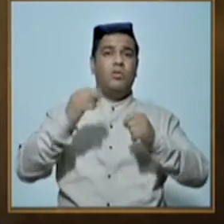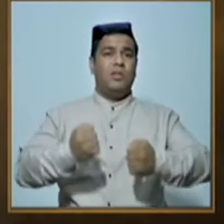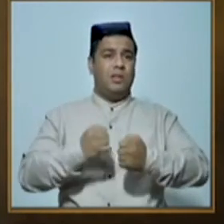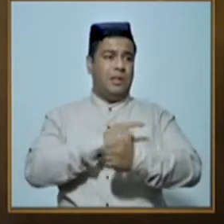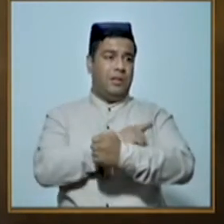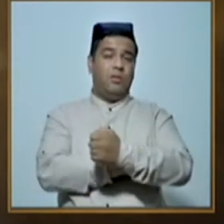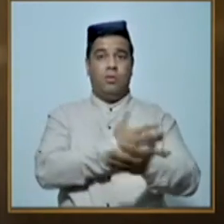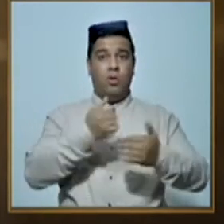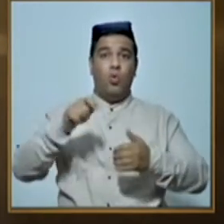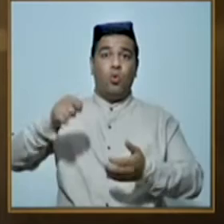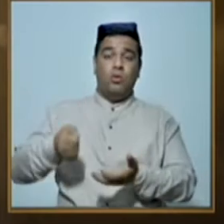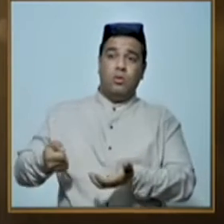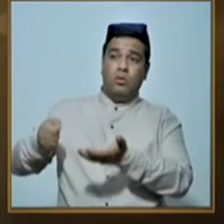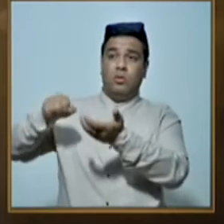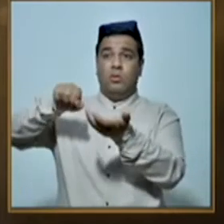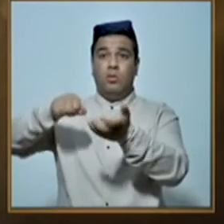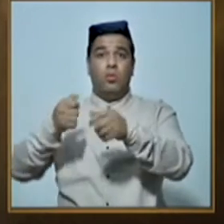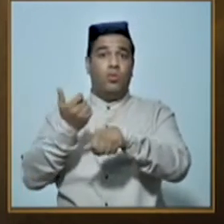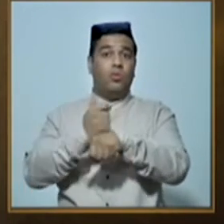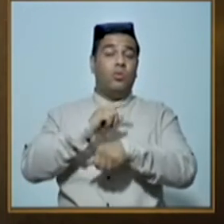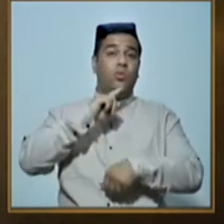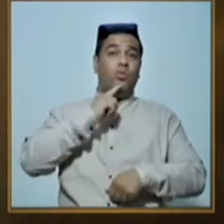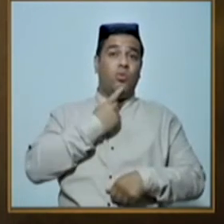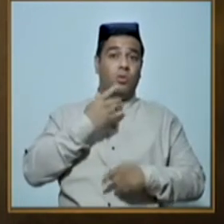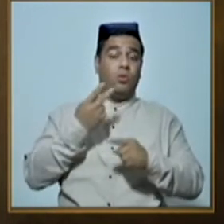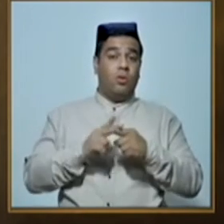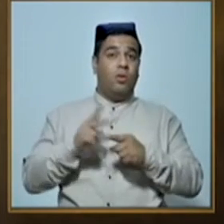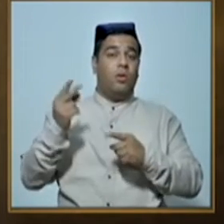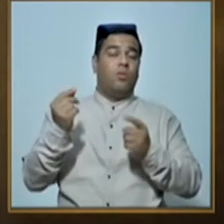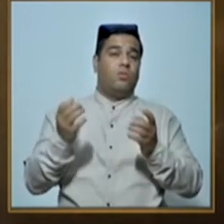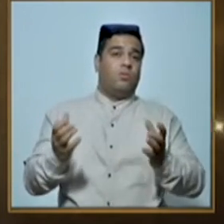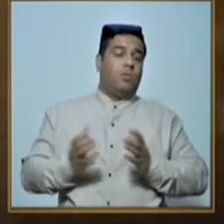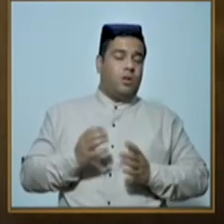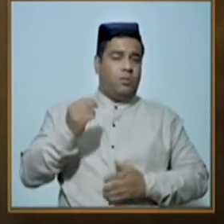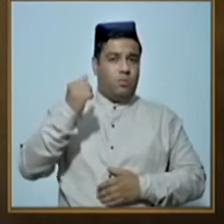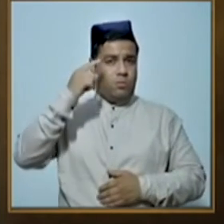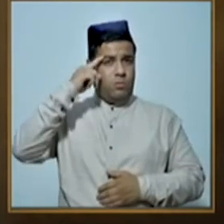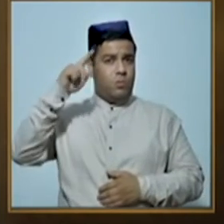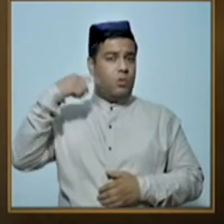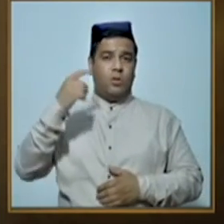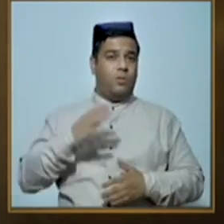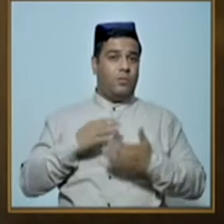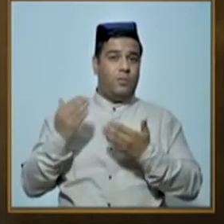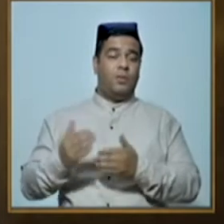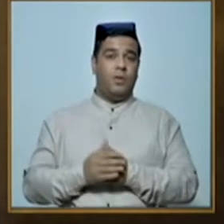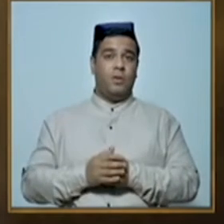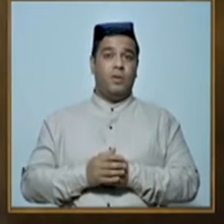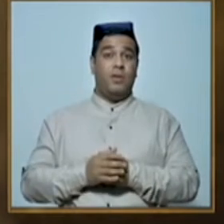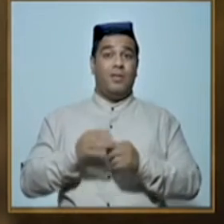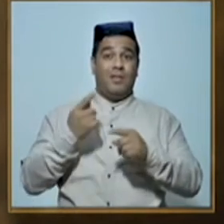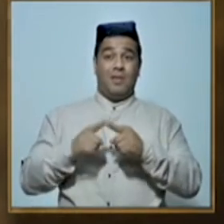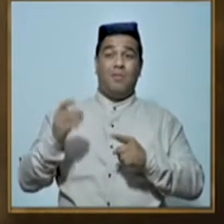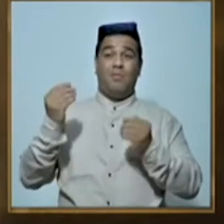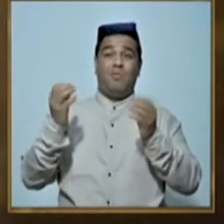kelib, mana shu kalitlarni ko'tarib u yoqqa olib borib qo'yinglar, desa ko'tarilisha olmay qolar ekan. Shu darajada boyligi ko'p ekan. Endi ana